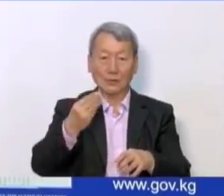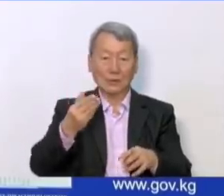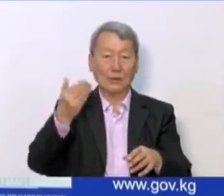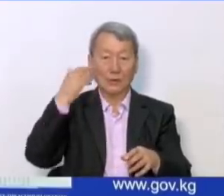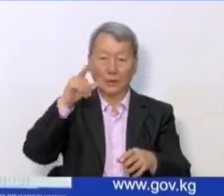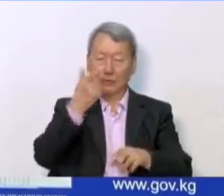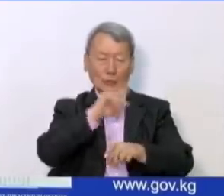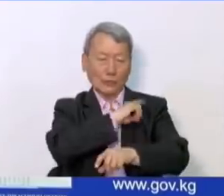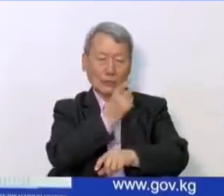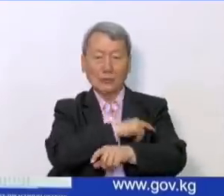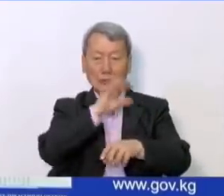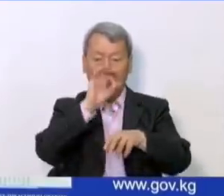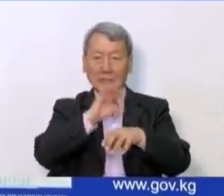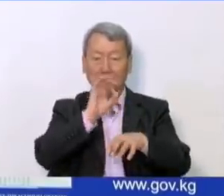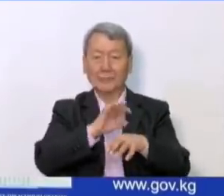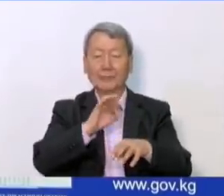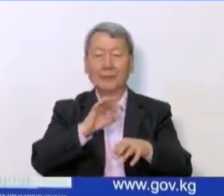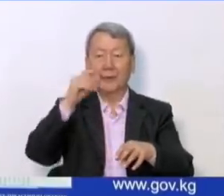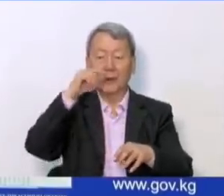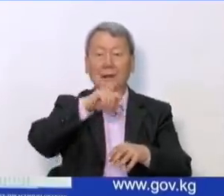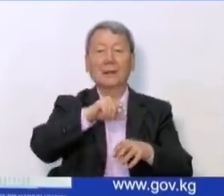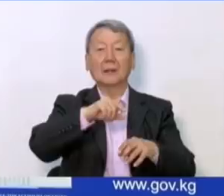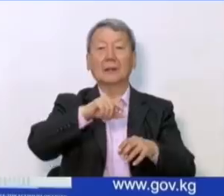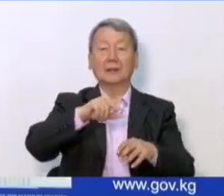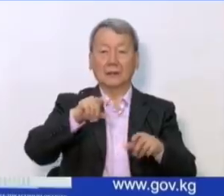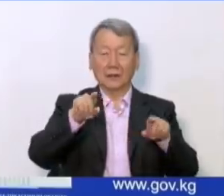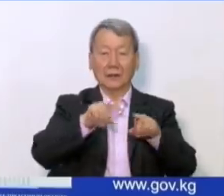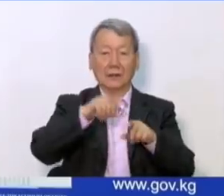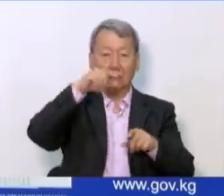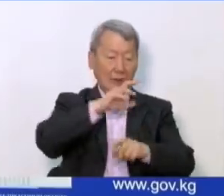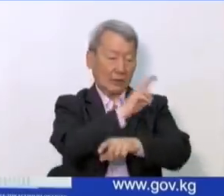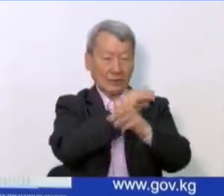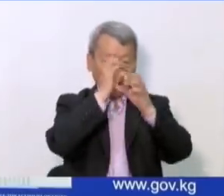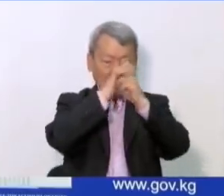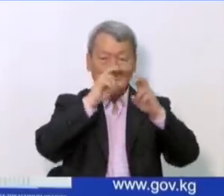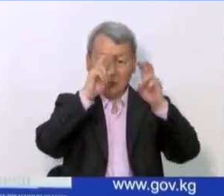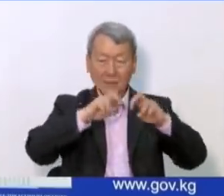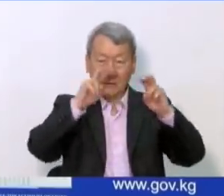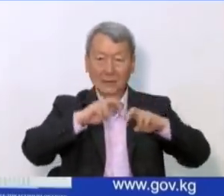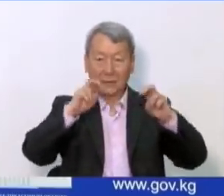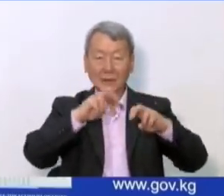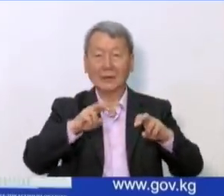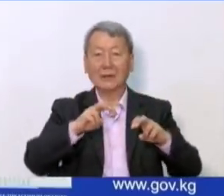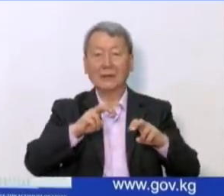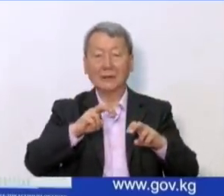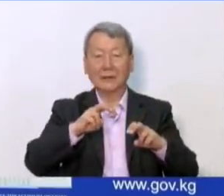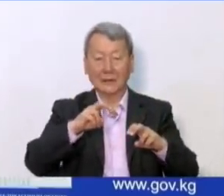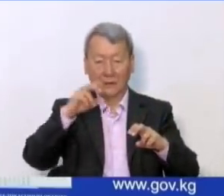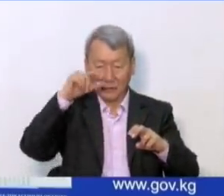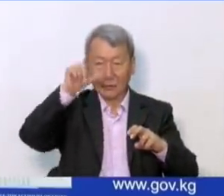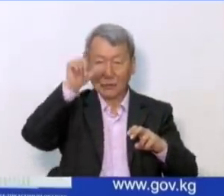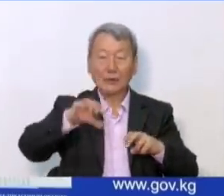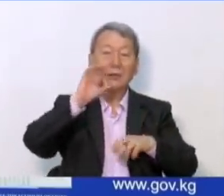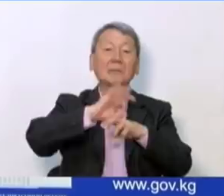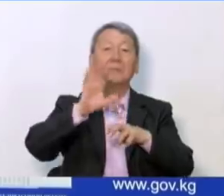катуу кармап, ошол эле учурда жанакындай амбулатордук жол менен бир жеке